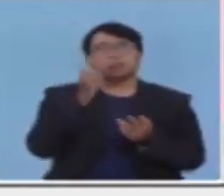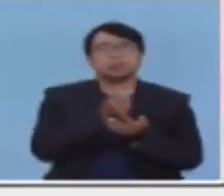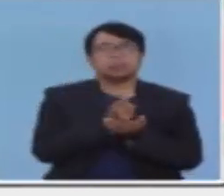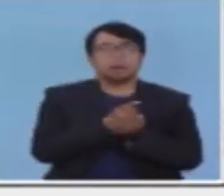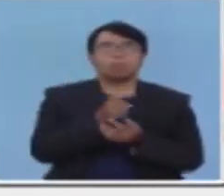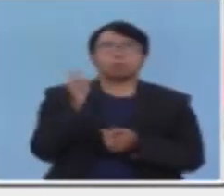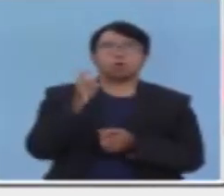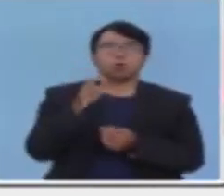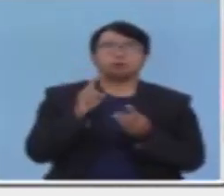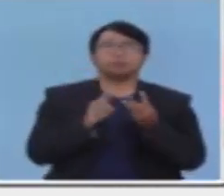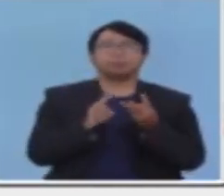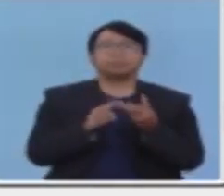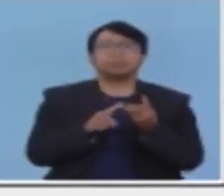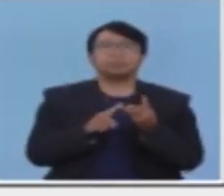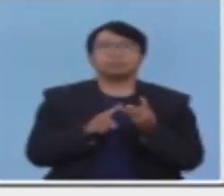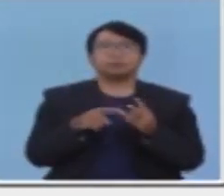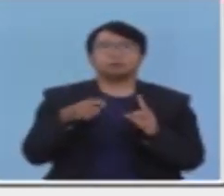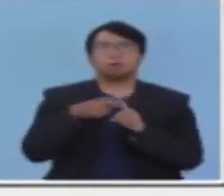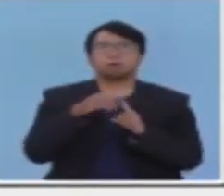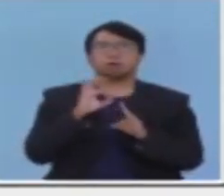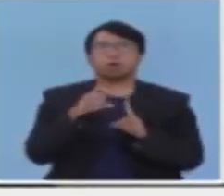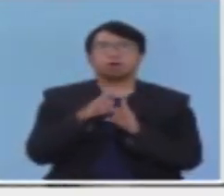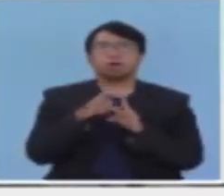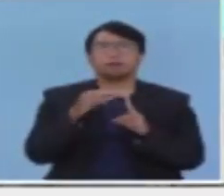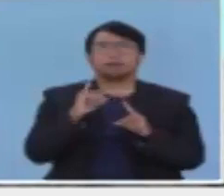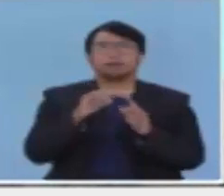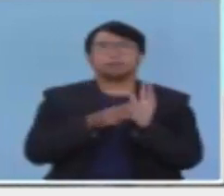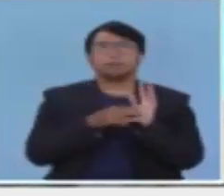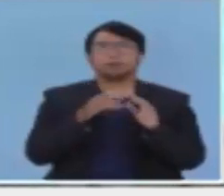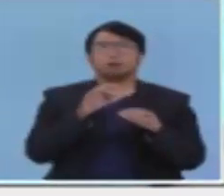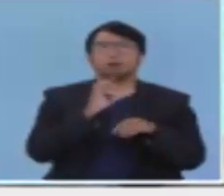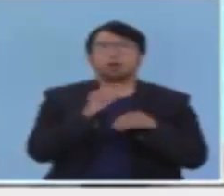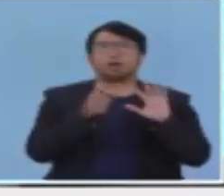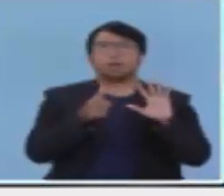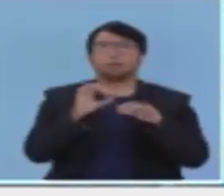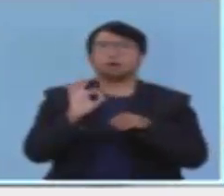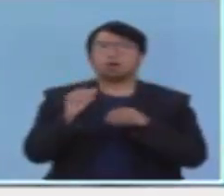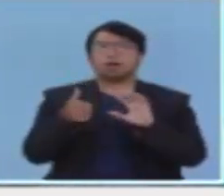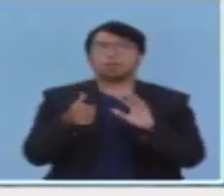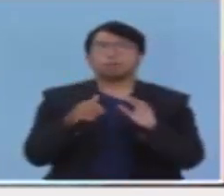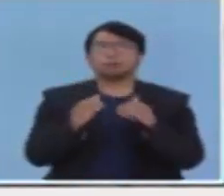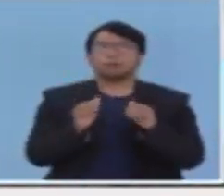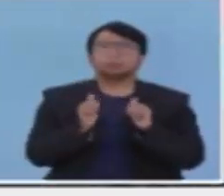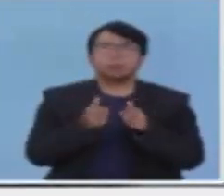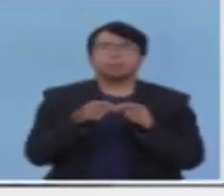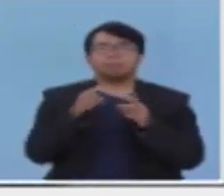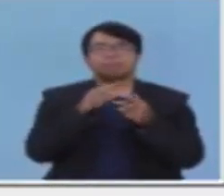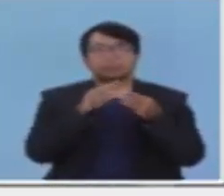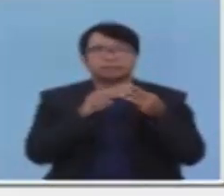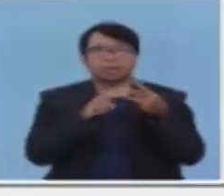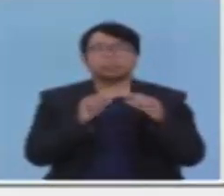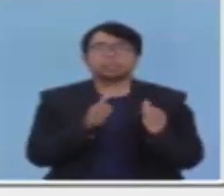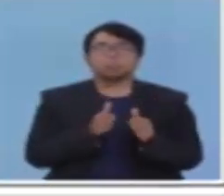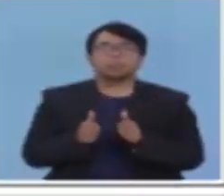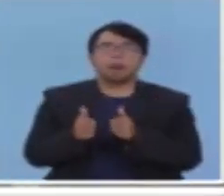juga Komandan Kodim 0606 untuk segera kita lakukan langkah-langkah persiapan pelaksanaan PSBB.